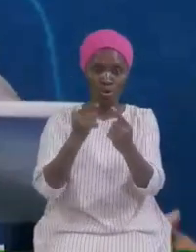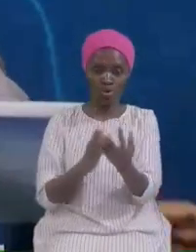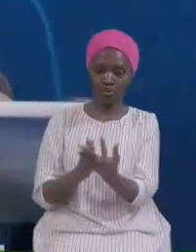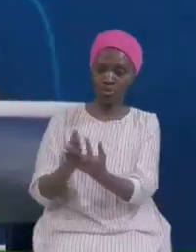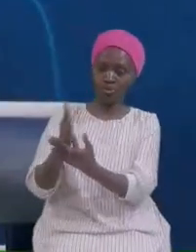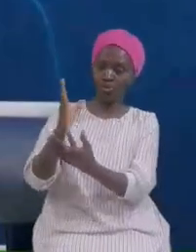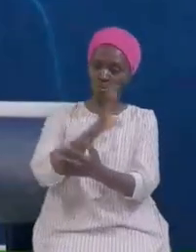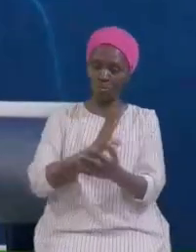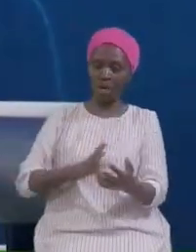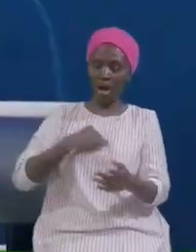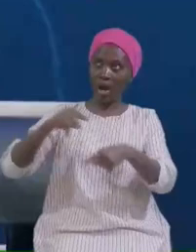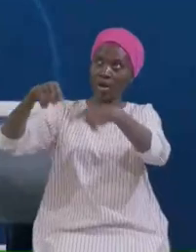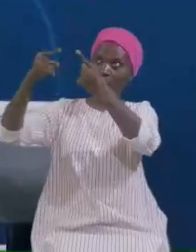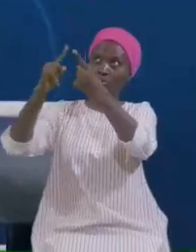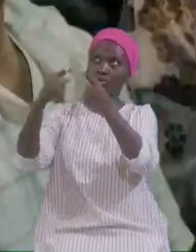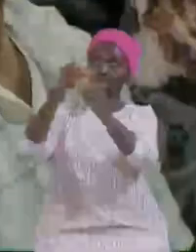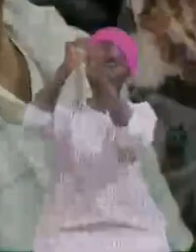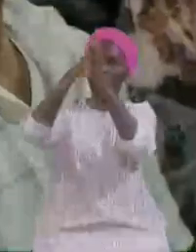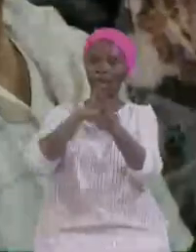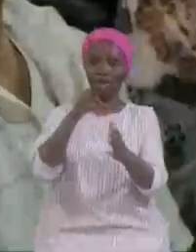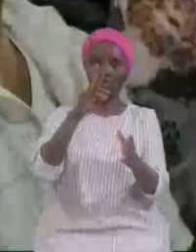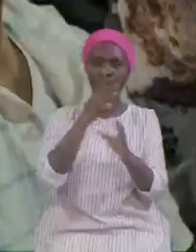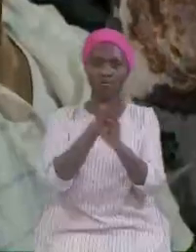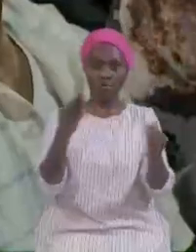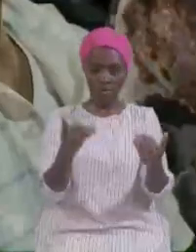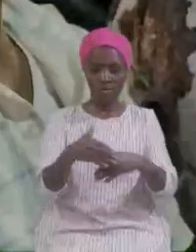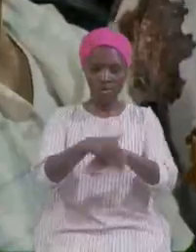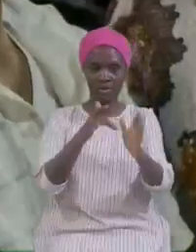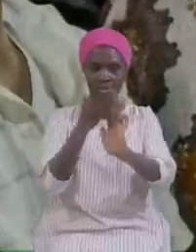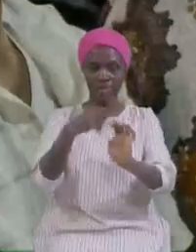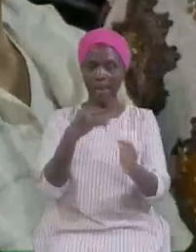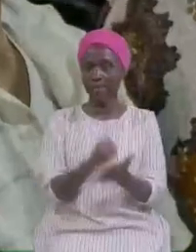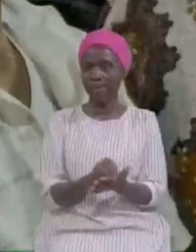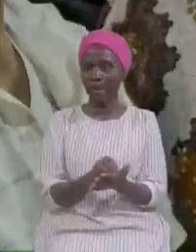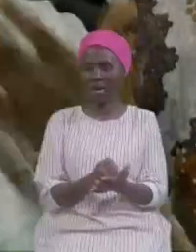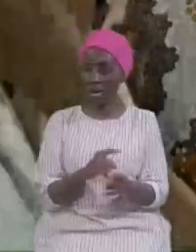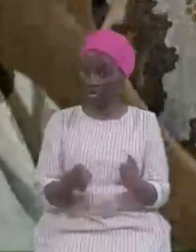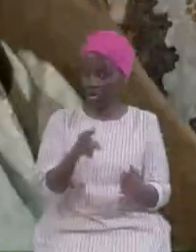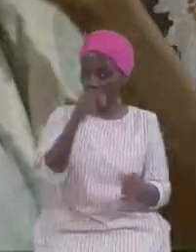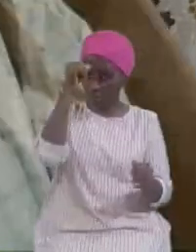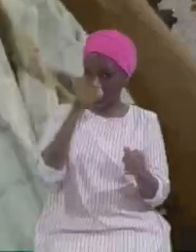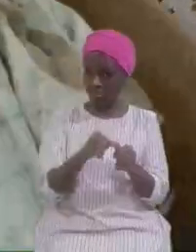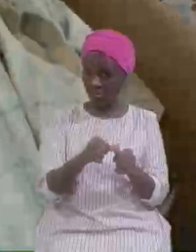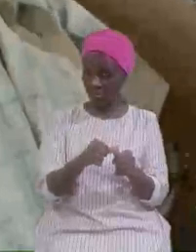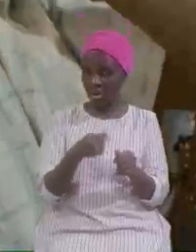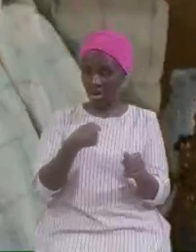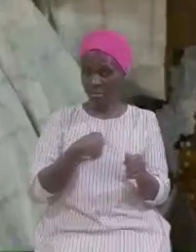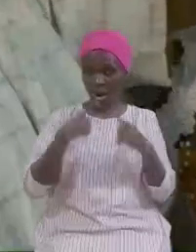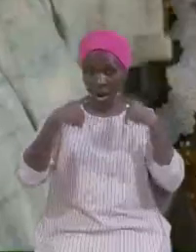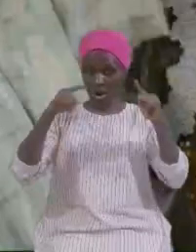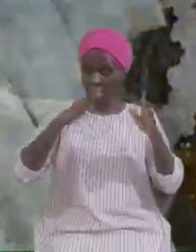Christ qui ont été au Père et tu es libre ce soir au nom de Jésus. Rappelez-vous, j'annonce